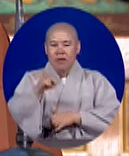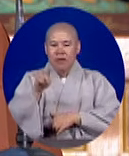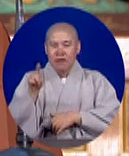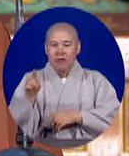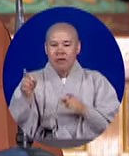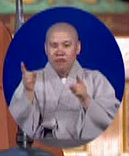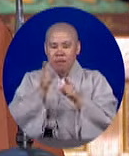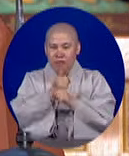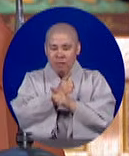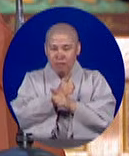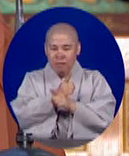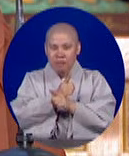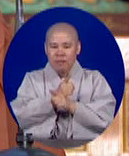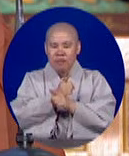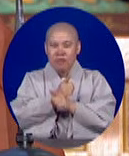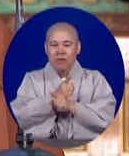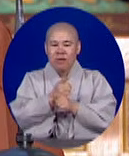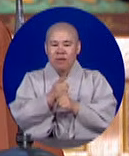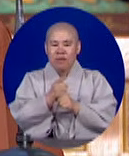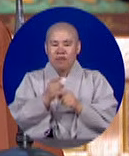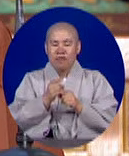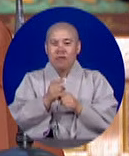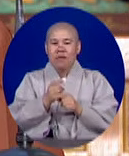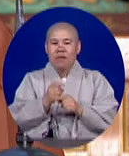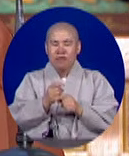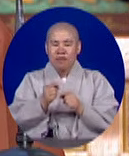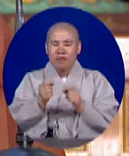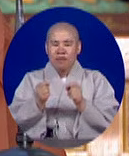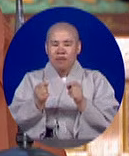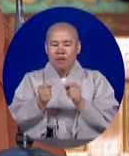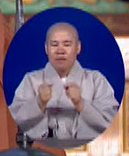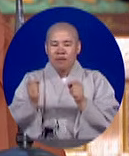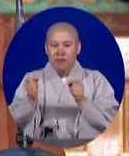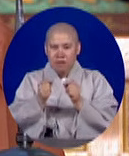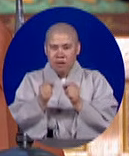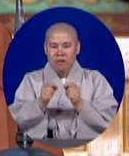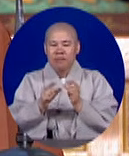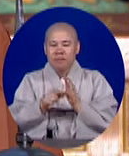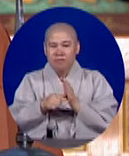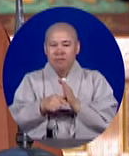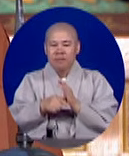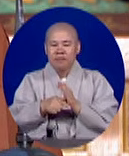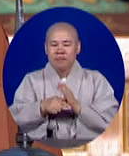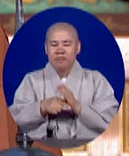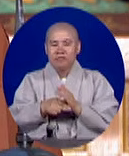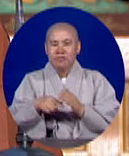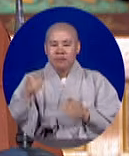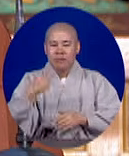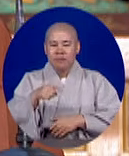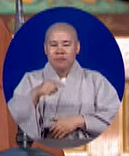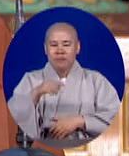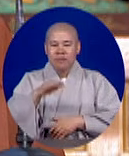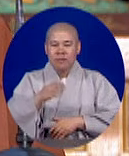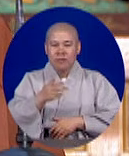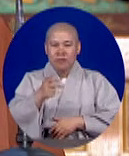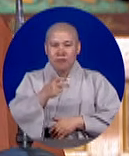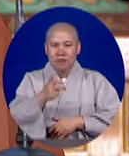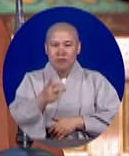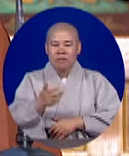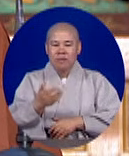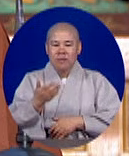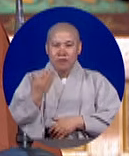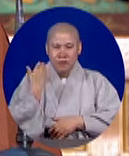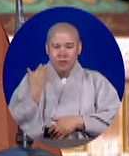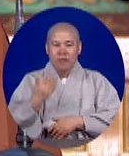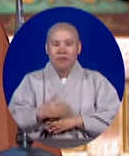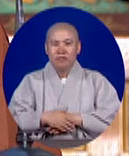지가 그렇게 오래 안 돼요. 70년대 뒤에 바뀐 것 같아요. 그래서 어떻게